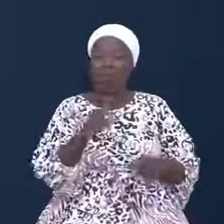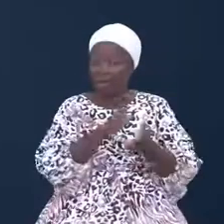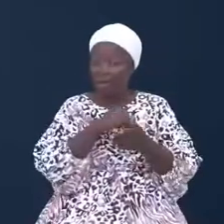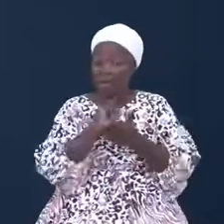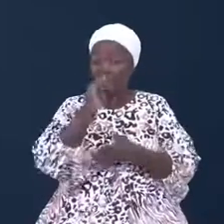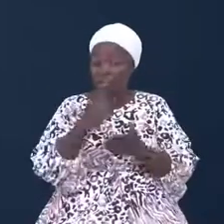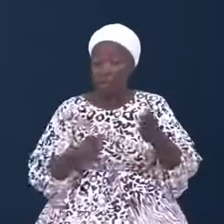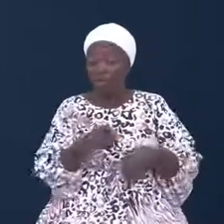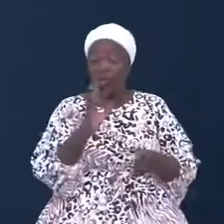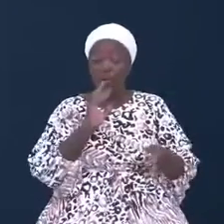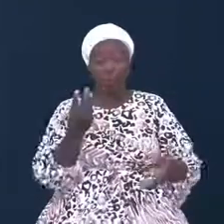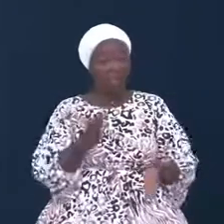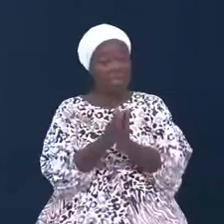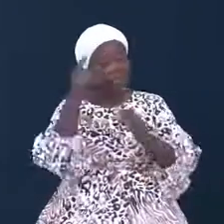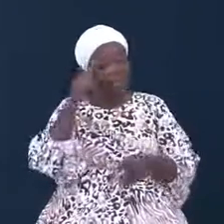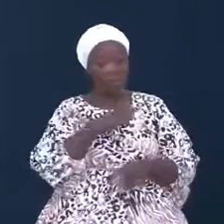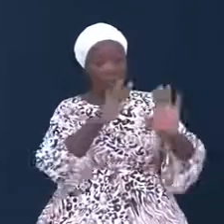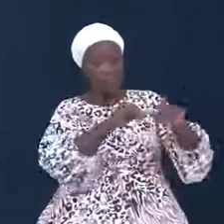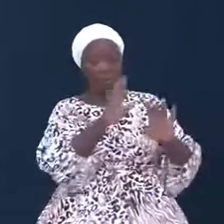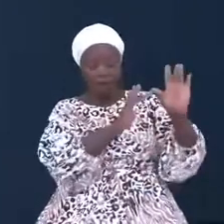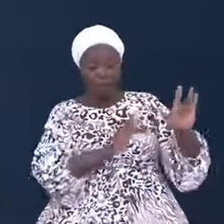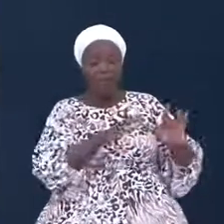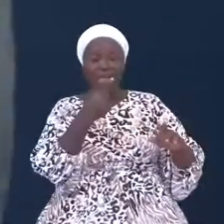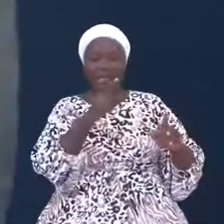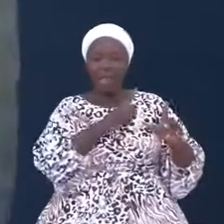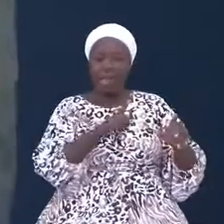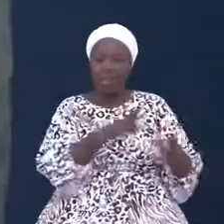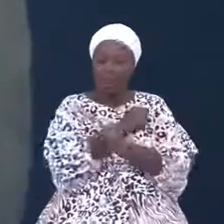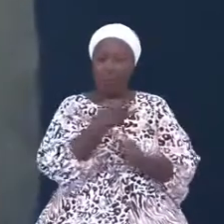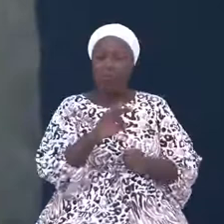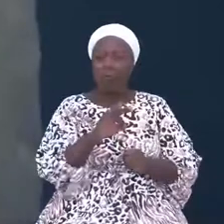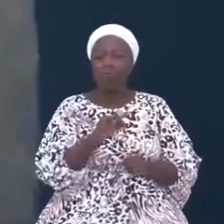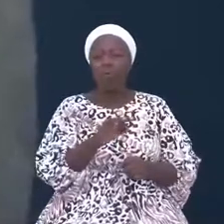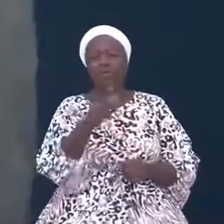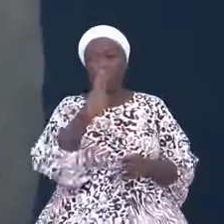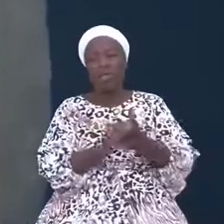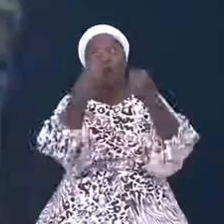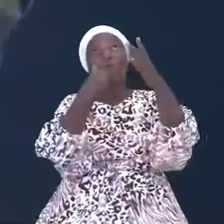Jésus ému de compassion, c'est pourquoi, c'est ce qui demandait la compassion, la miséricorde, l'amour de